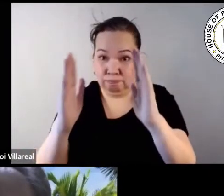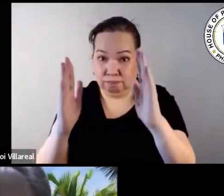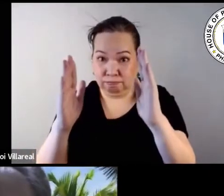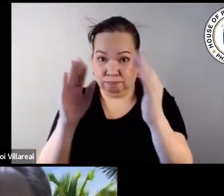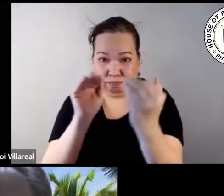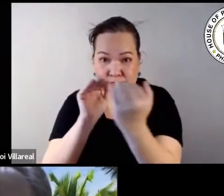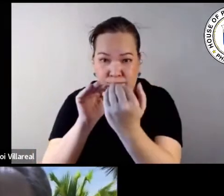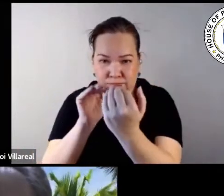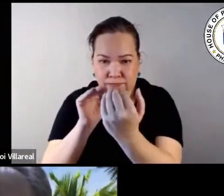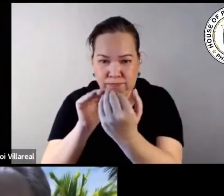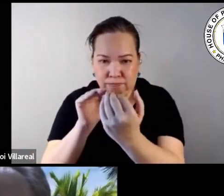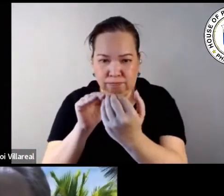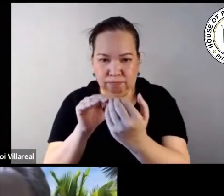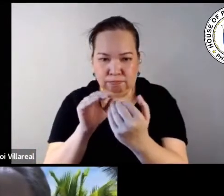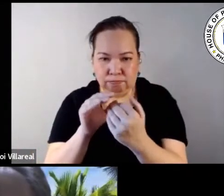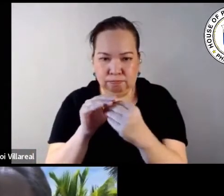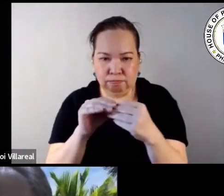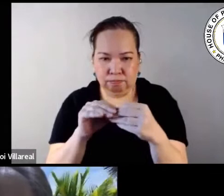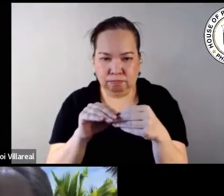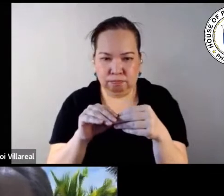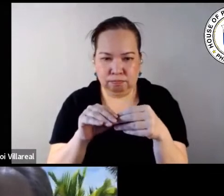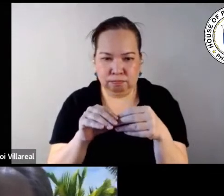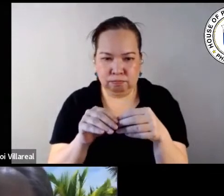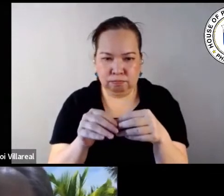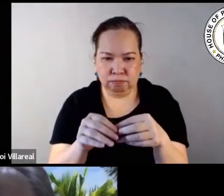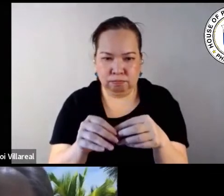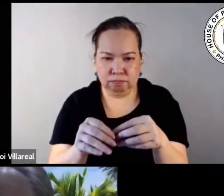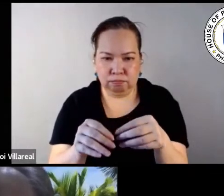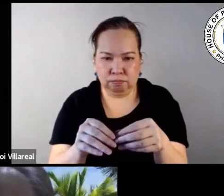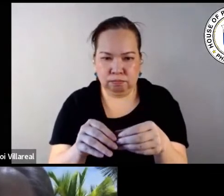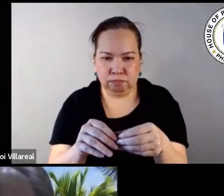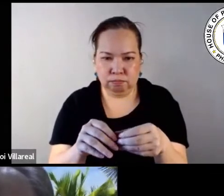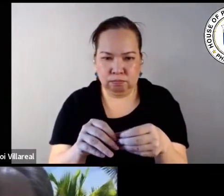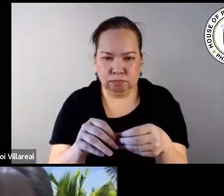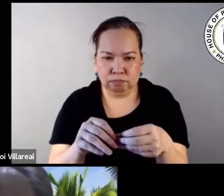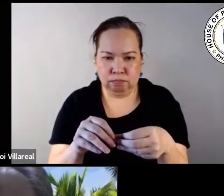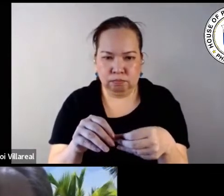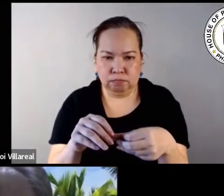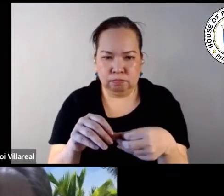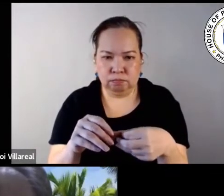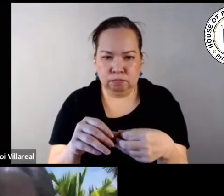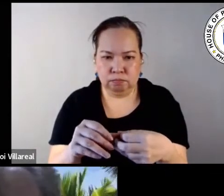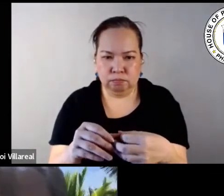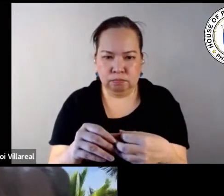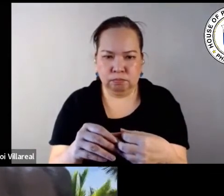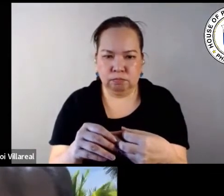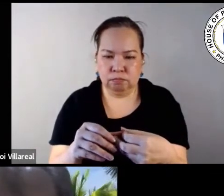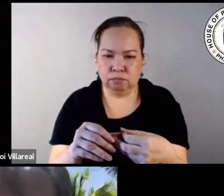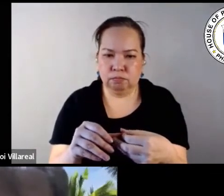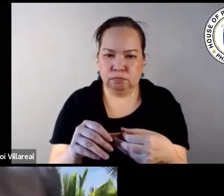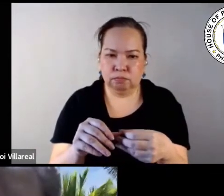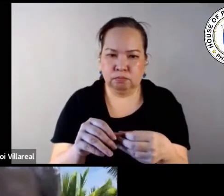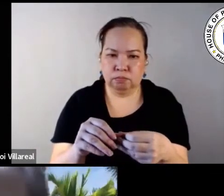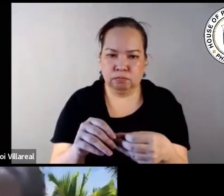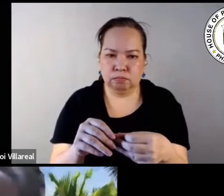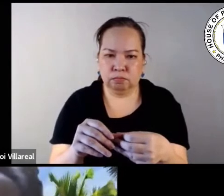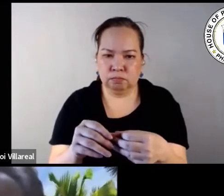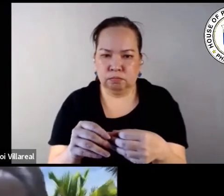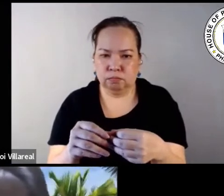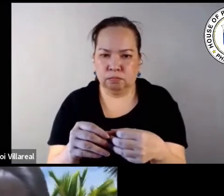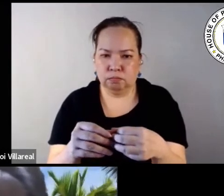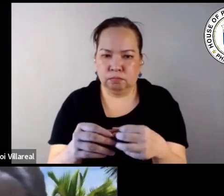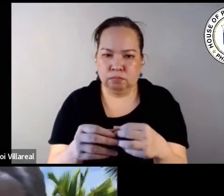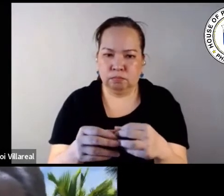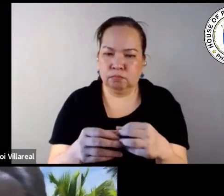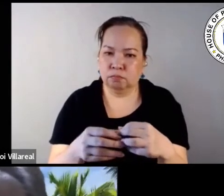yung intindi ko sa inyo na meron kayong sinasabi na may datos na sinasabi na dito sa recent PISA